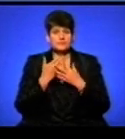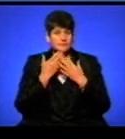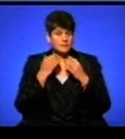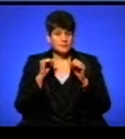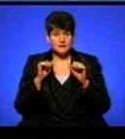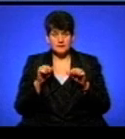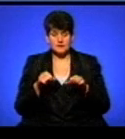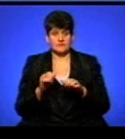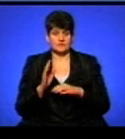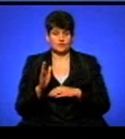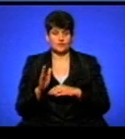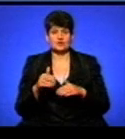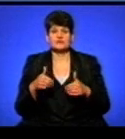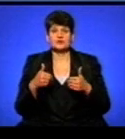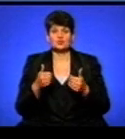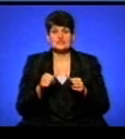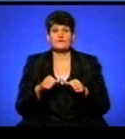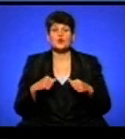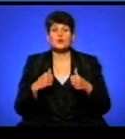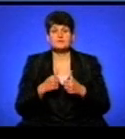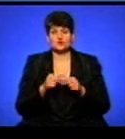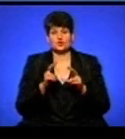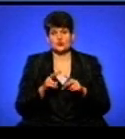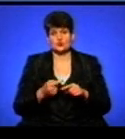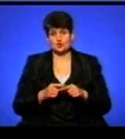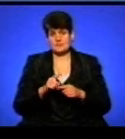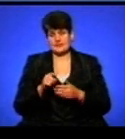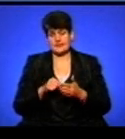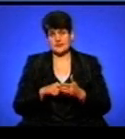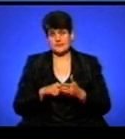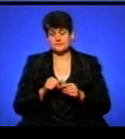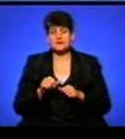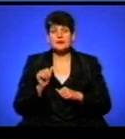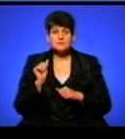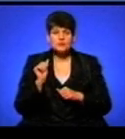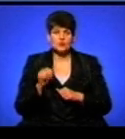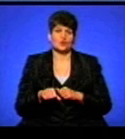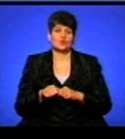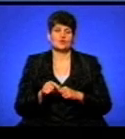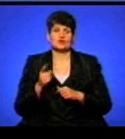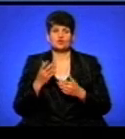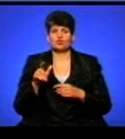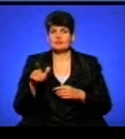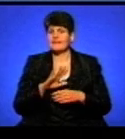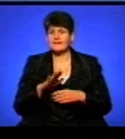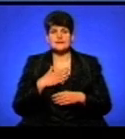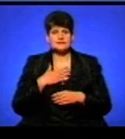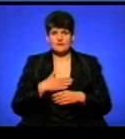бути призначеною, то звернутися до комісії щодо розгляду цього питання. Крім того, якщо людина не задоволена